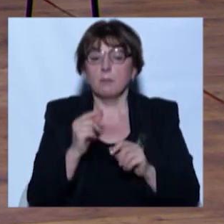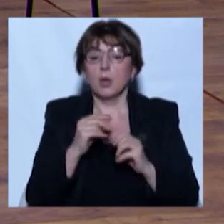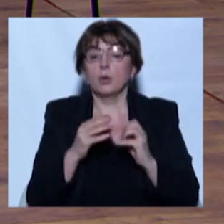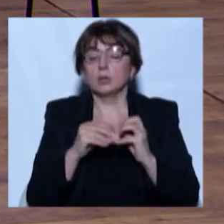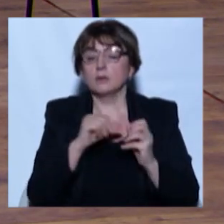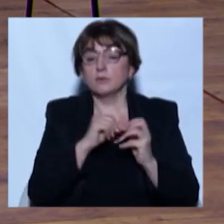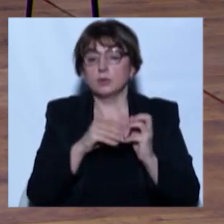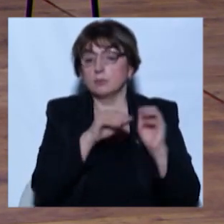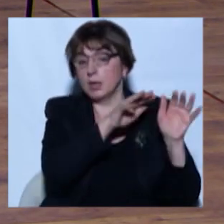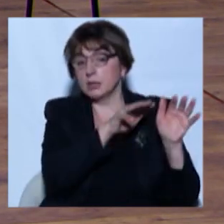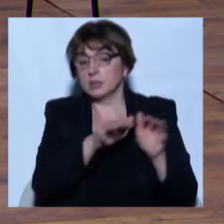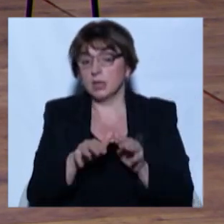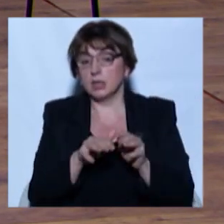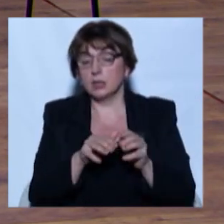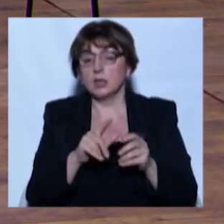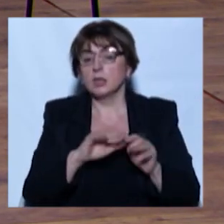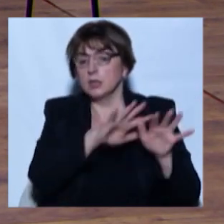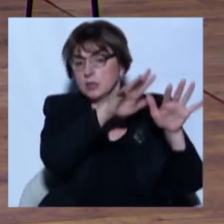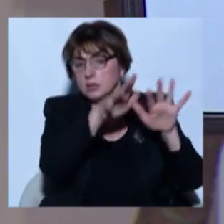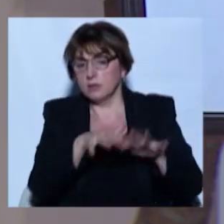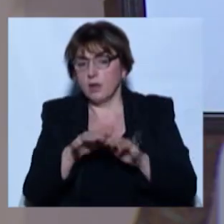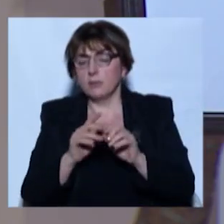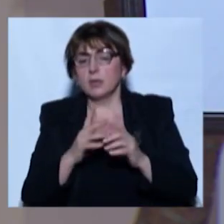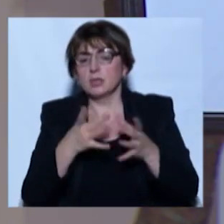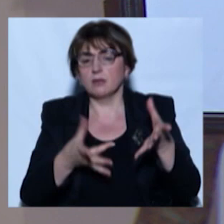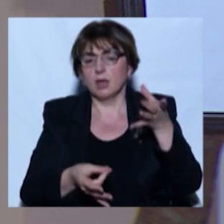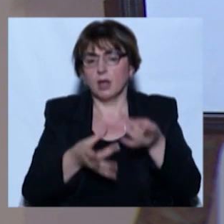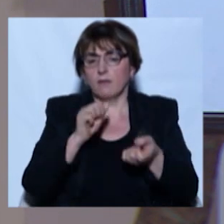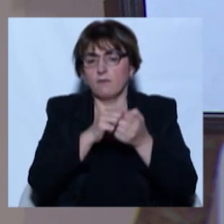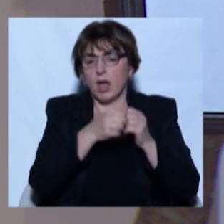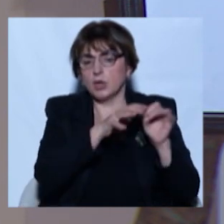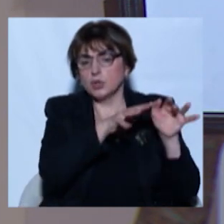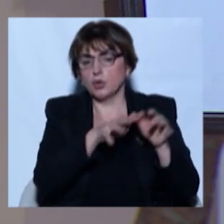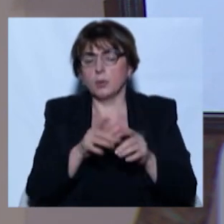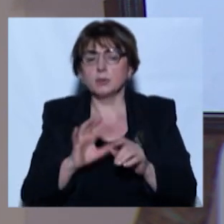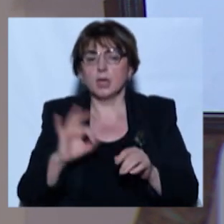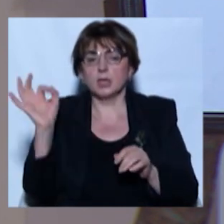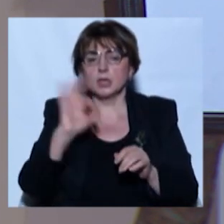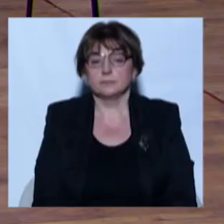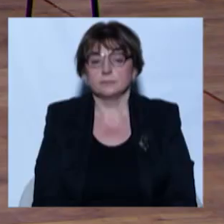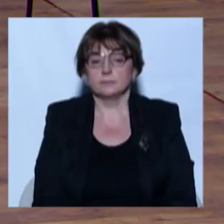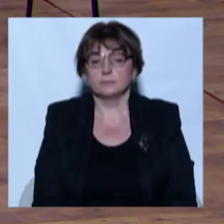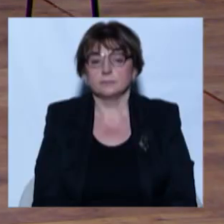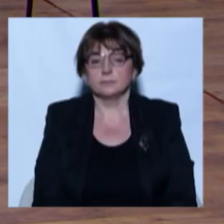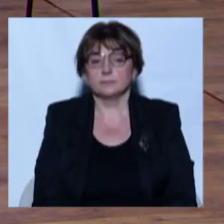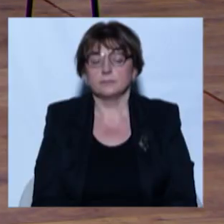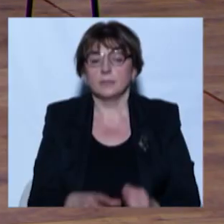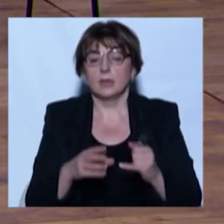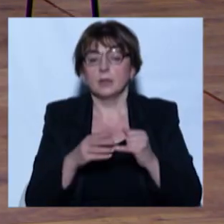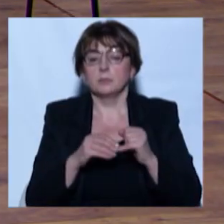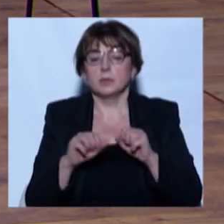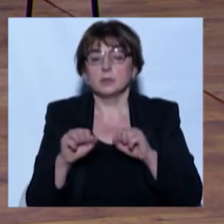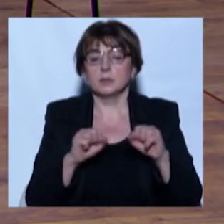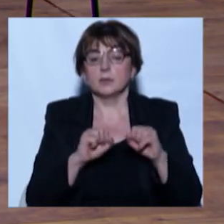მეწყერი, ზვავები, ღვარცოფები და ძალიან ხშირია ხანძრებიც.